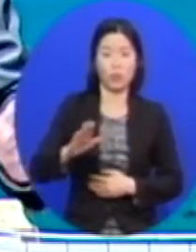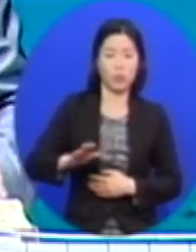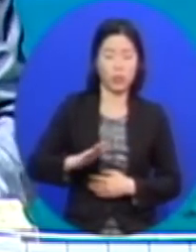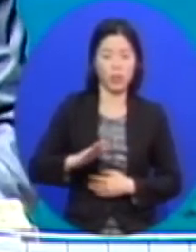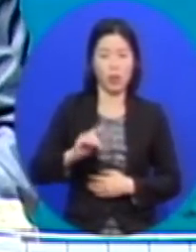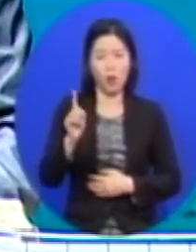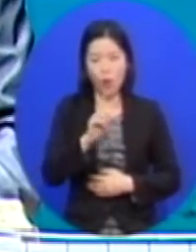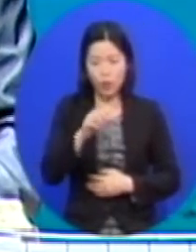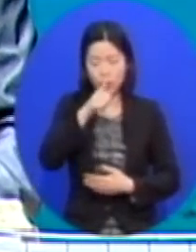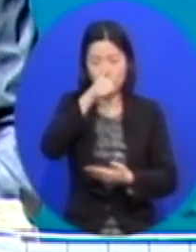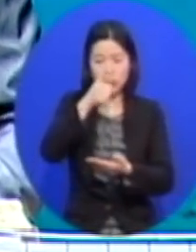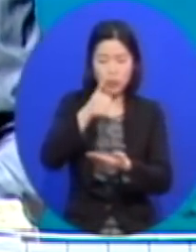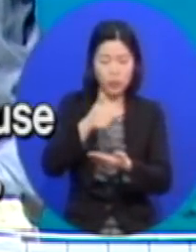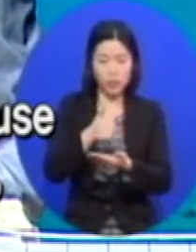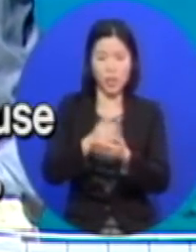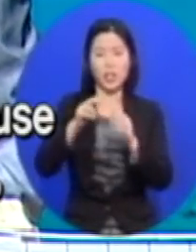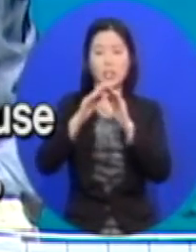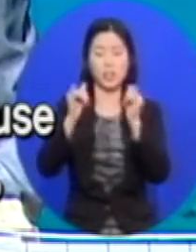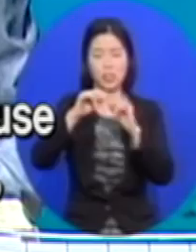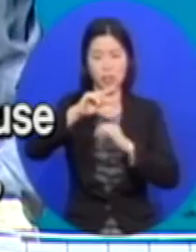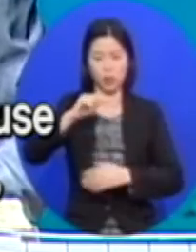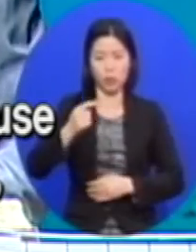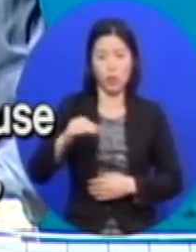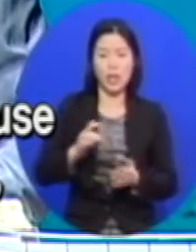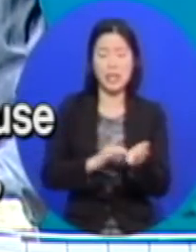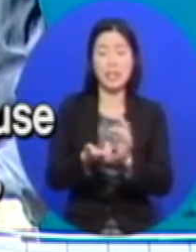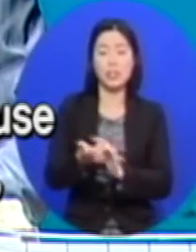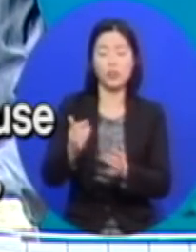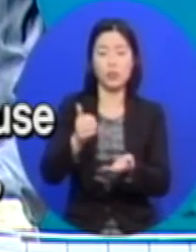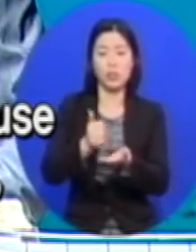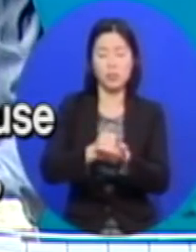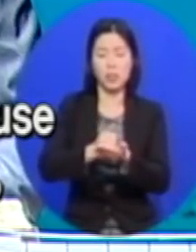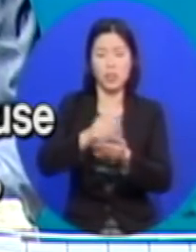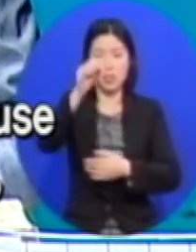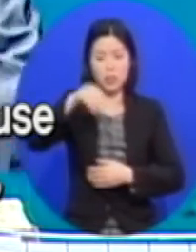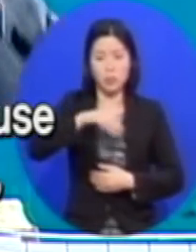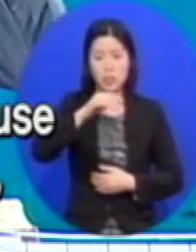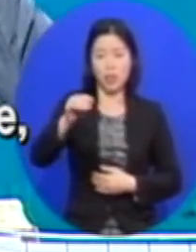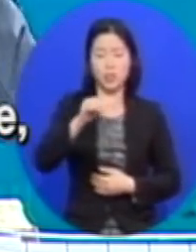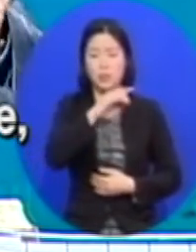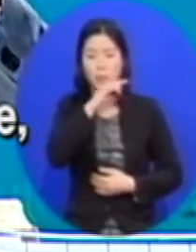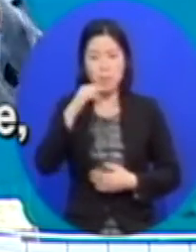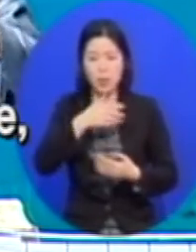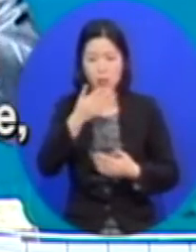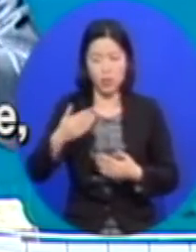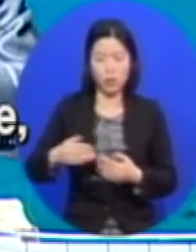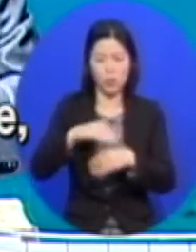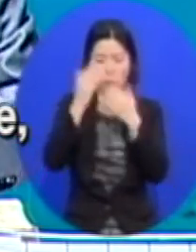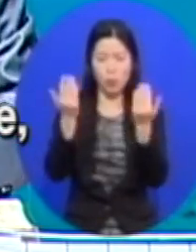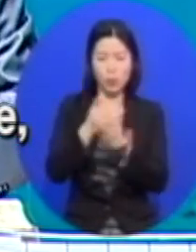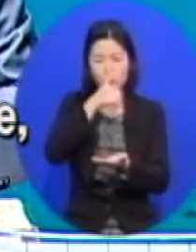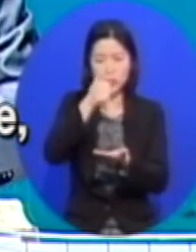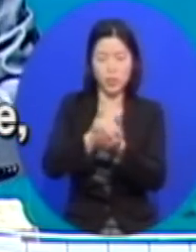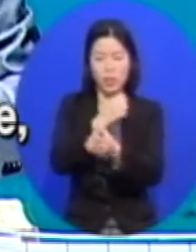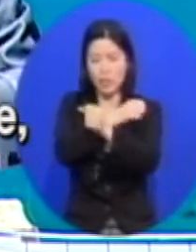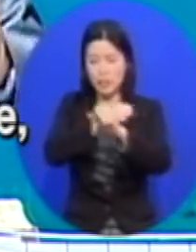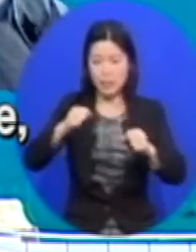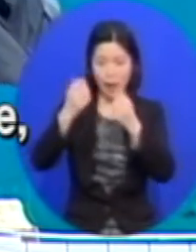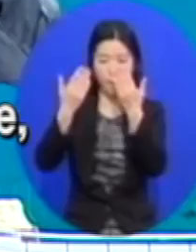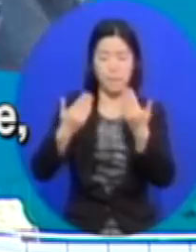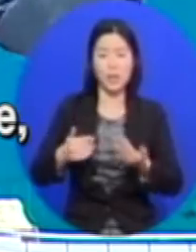죄인이라도 예수님이 우리 위해서 십자가에 피흘려 있었으니 우리 모든 전라 사함 받았다고